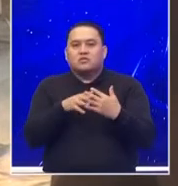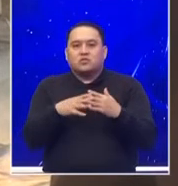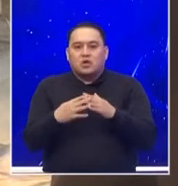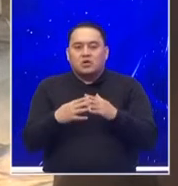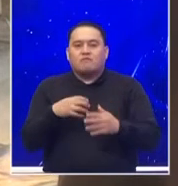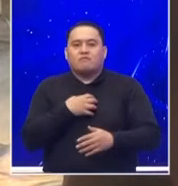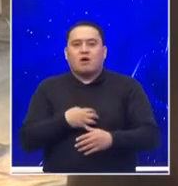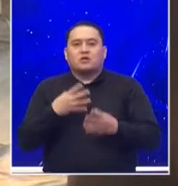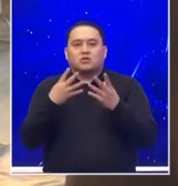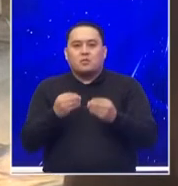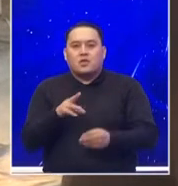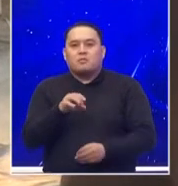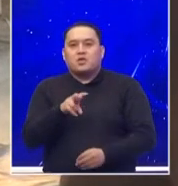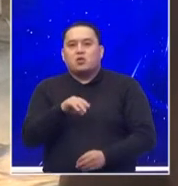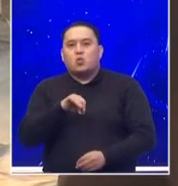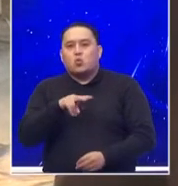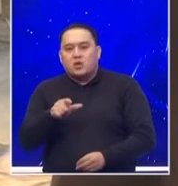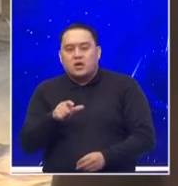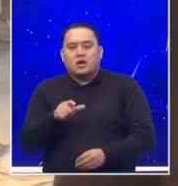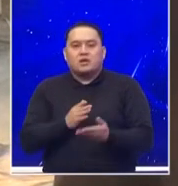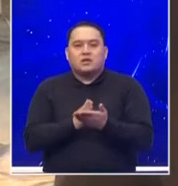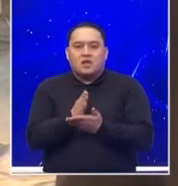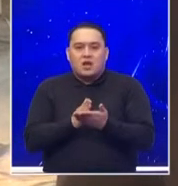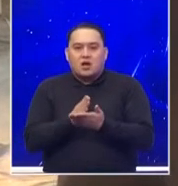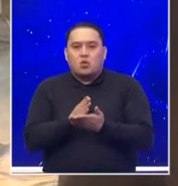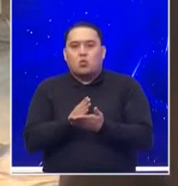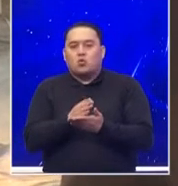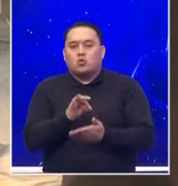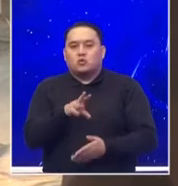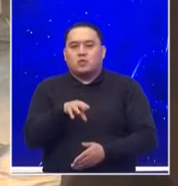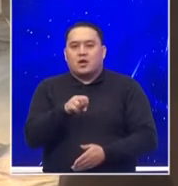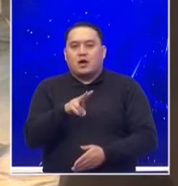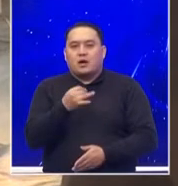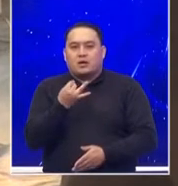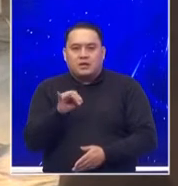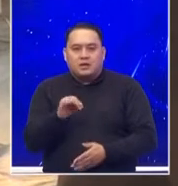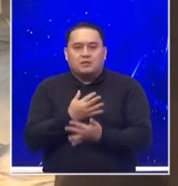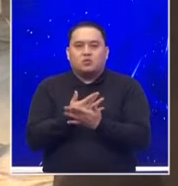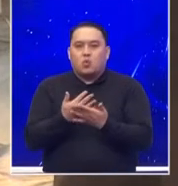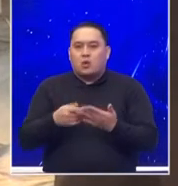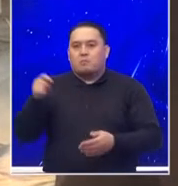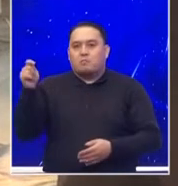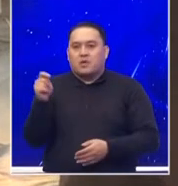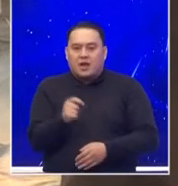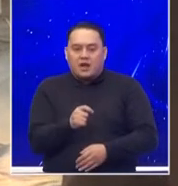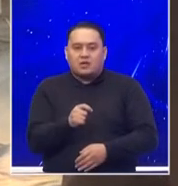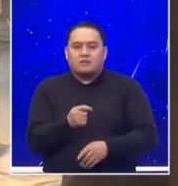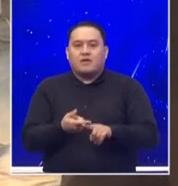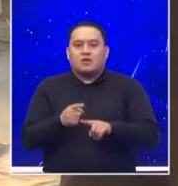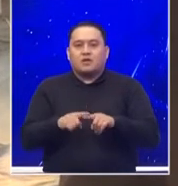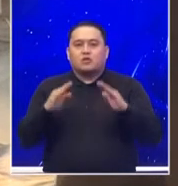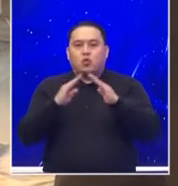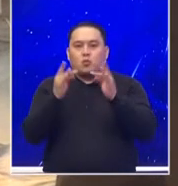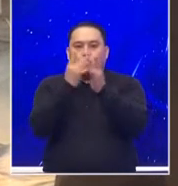знаменитости как бибигуль тулегенова политический деятель узбека лишь альбеков и другие все они приезжали сюда в этот дом